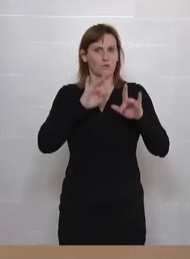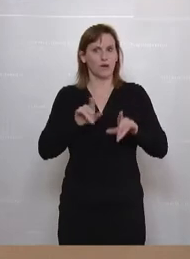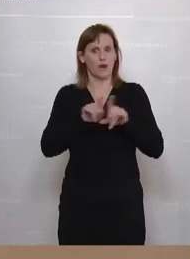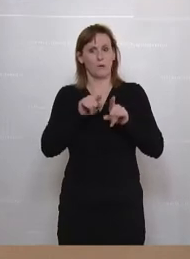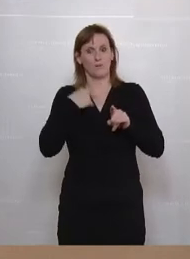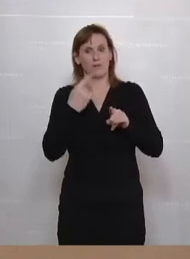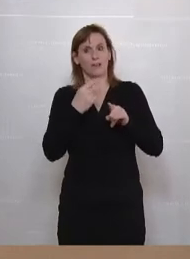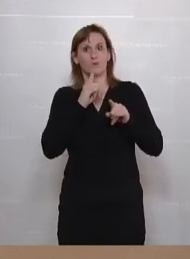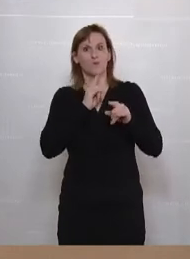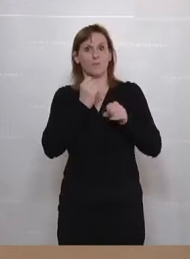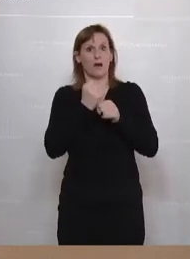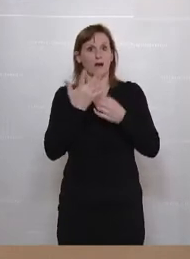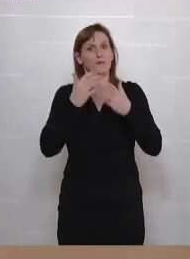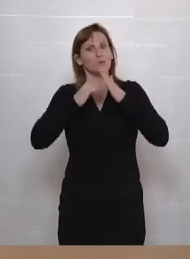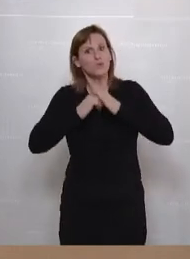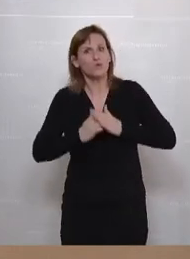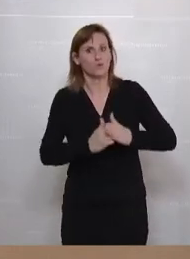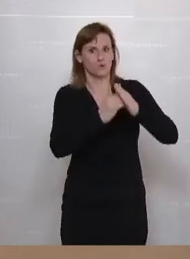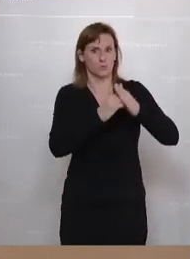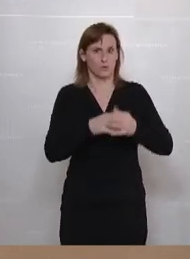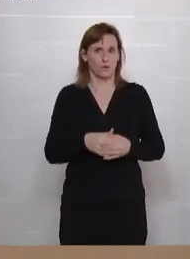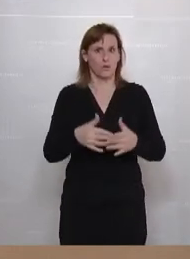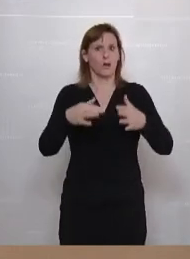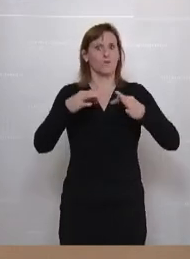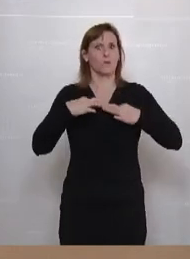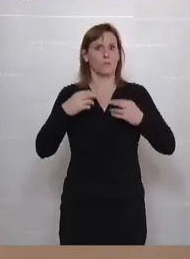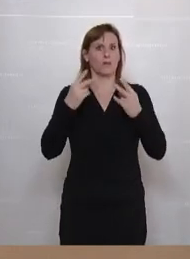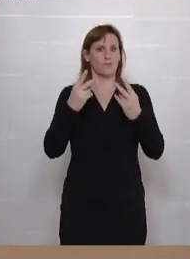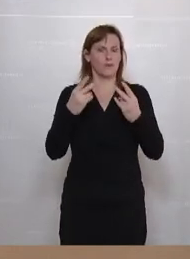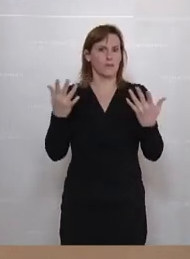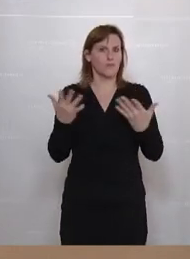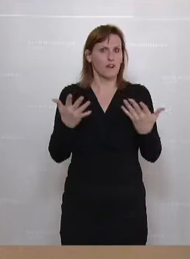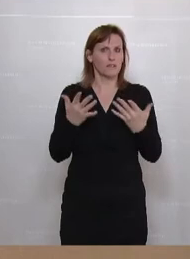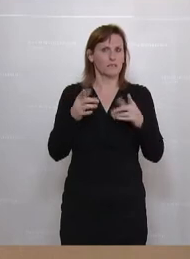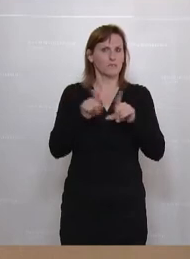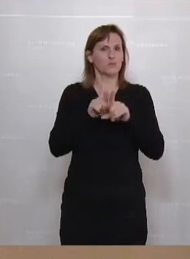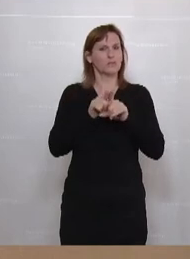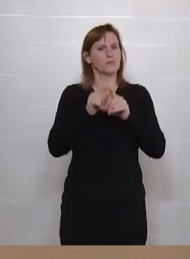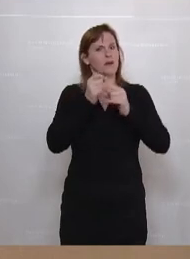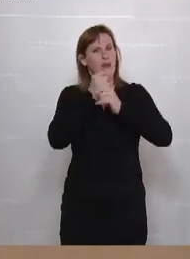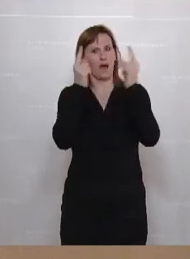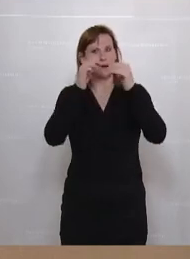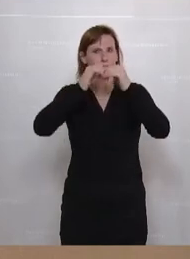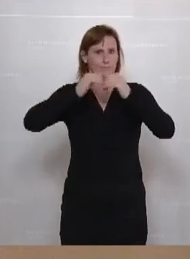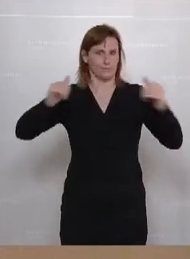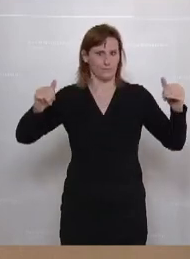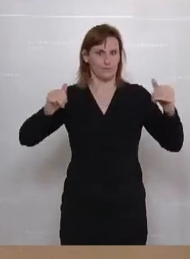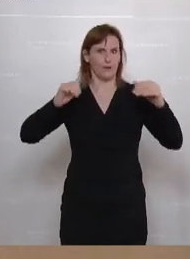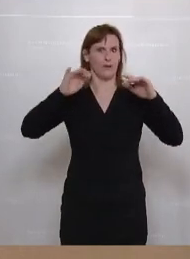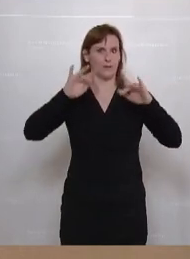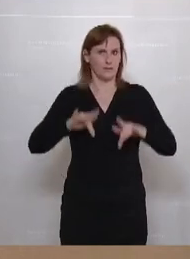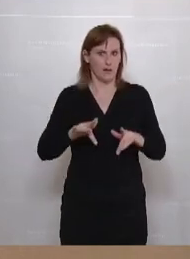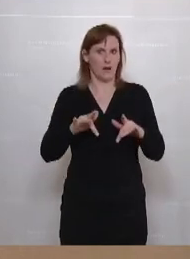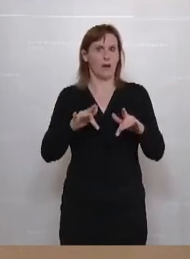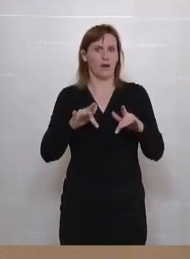Unternehmensprojekte unterstützen. Was mir sehr wichtig ist, ist, dass wir auch kleine Unterscheidungen machen. Wir haben eine klare